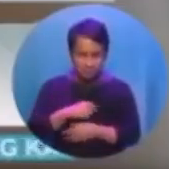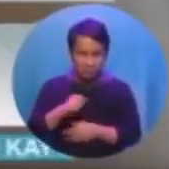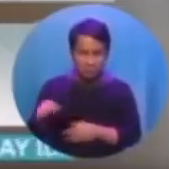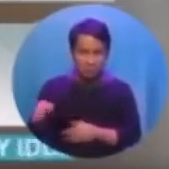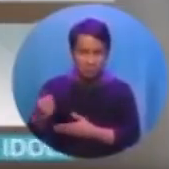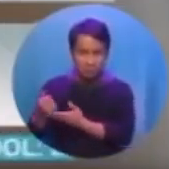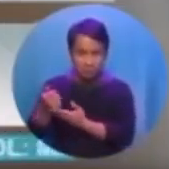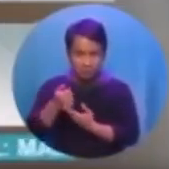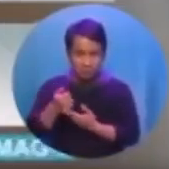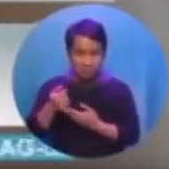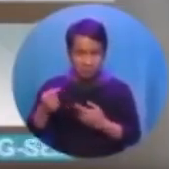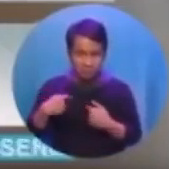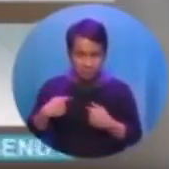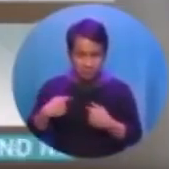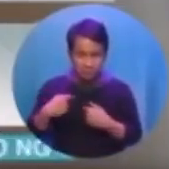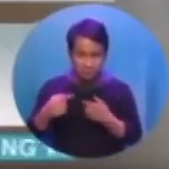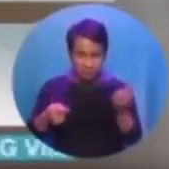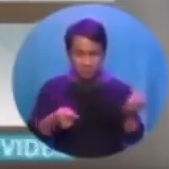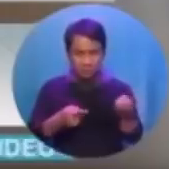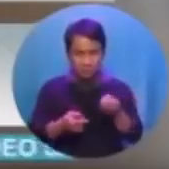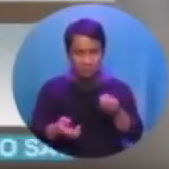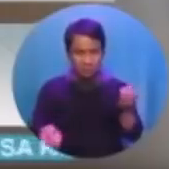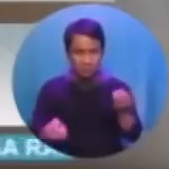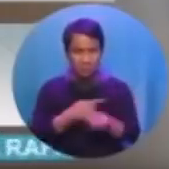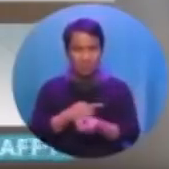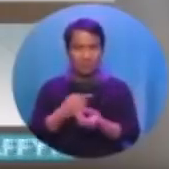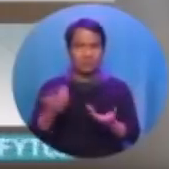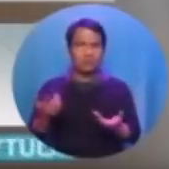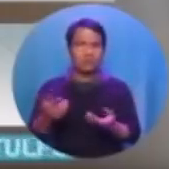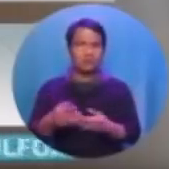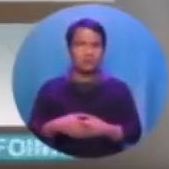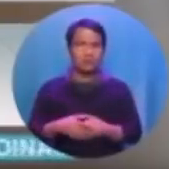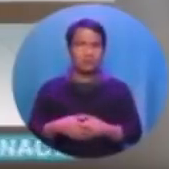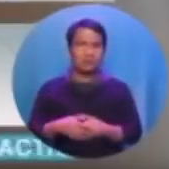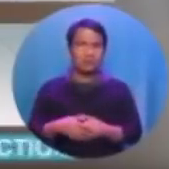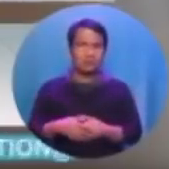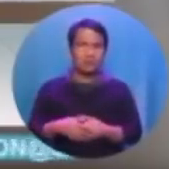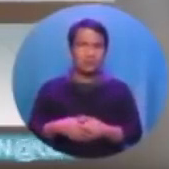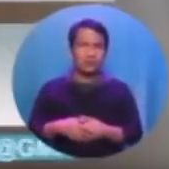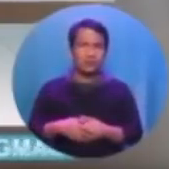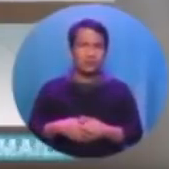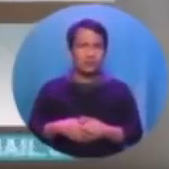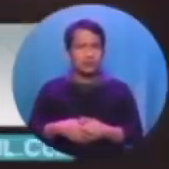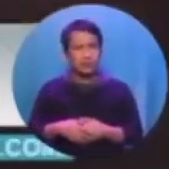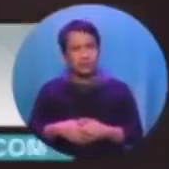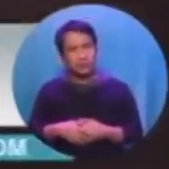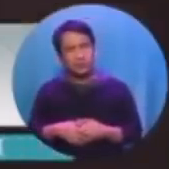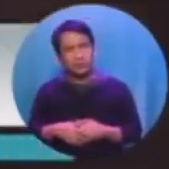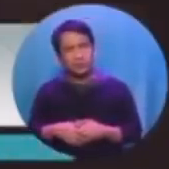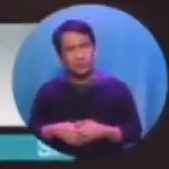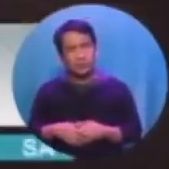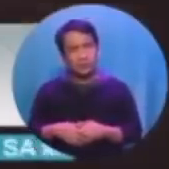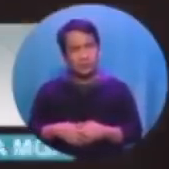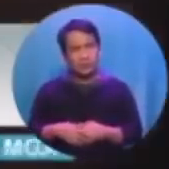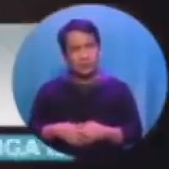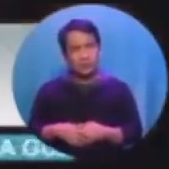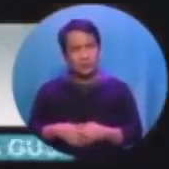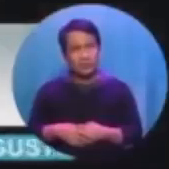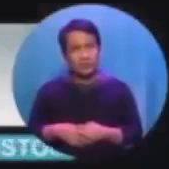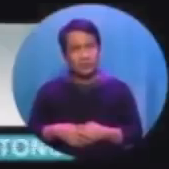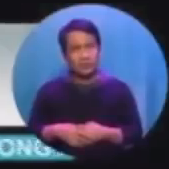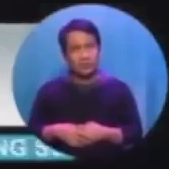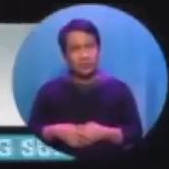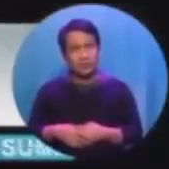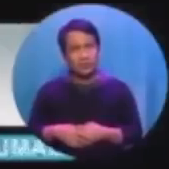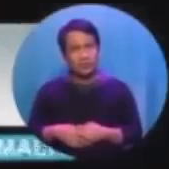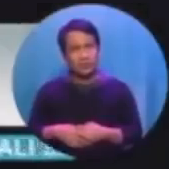na... Nung pinalayas na po ko kasi wala po talaga ang paalam-alam. Okay, pwede natin pakita ang video? Okay, ayan. Sino